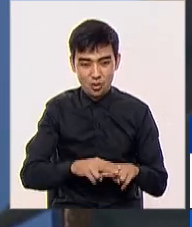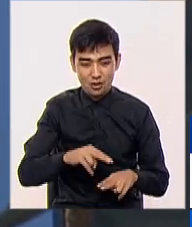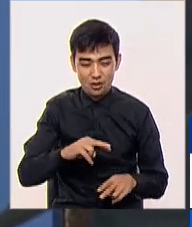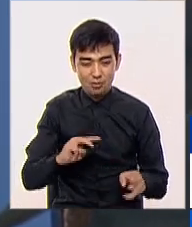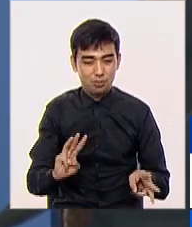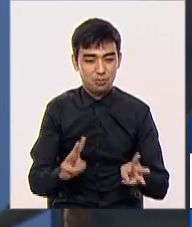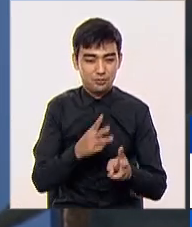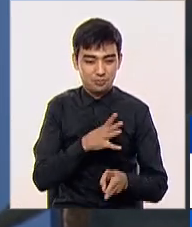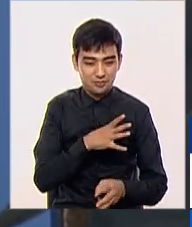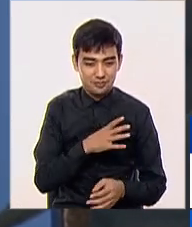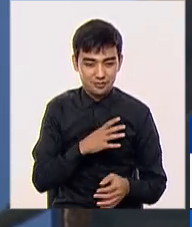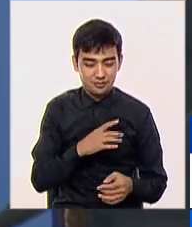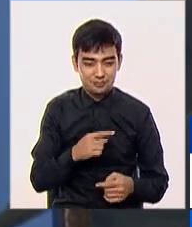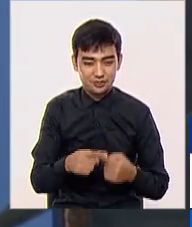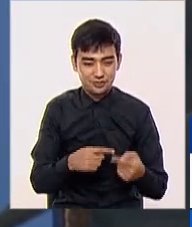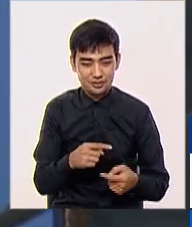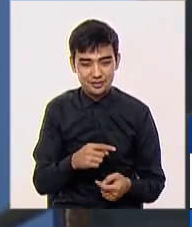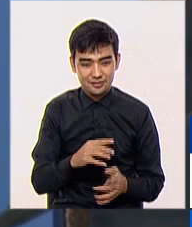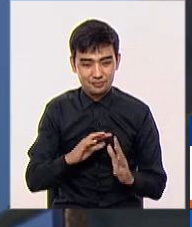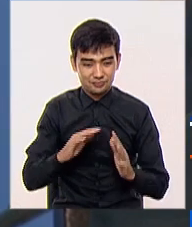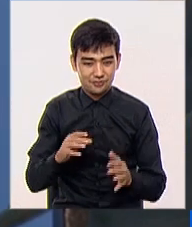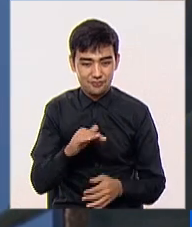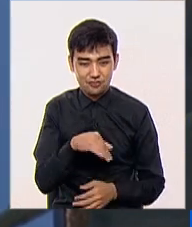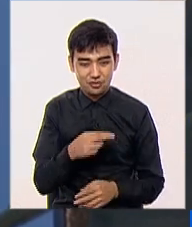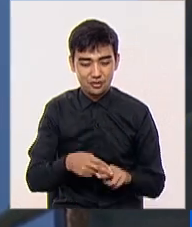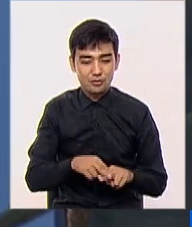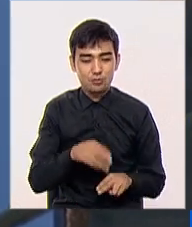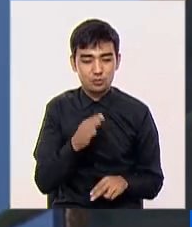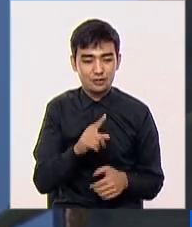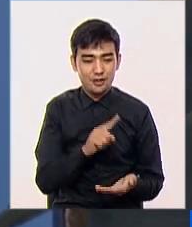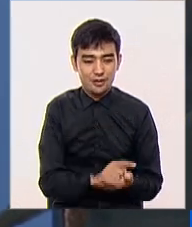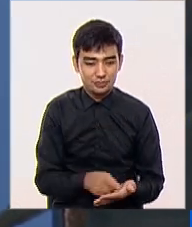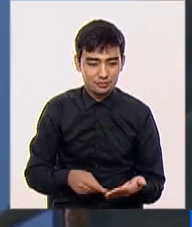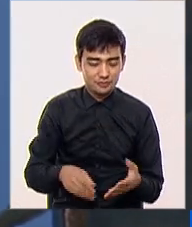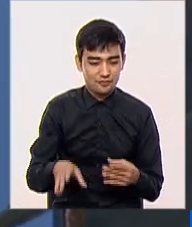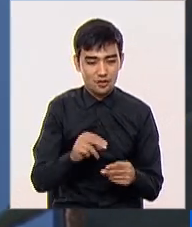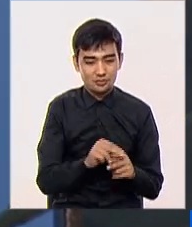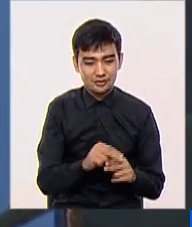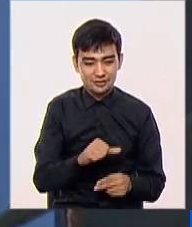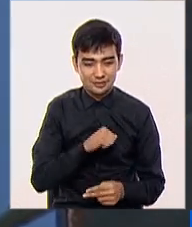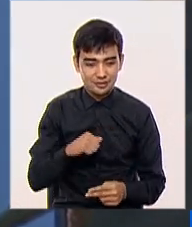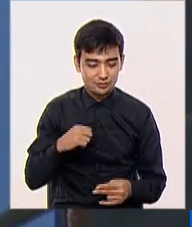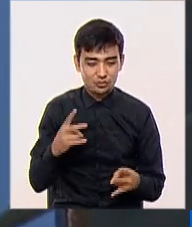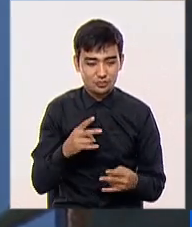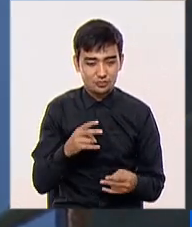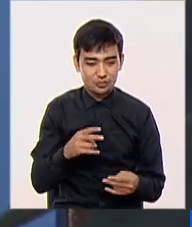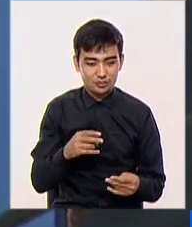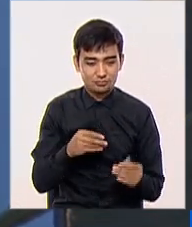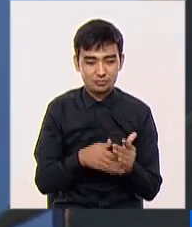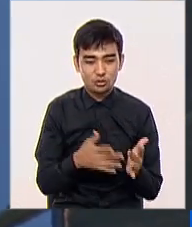переход степных пожаров на территории государственного фонда будут обязаны возместить принесет причиненный